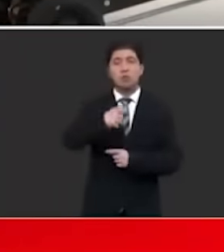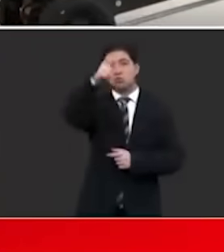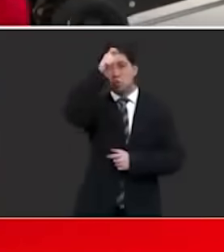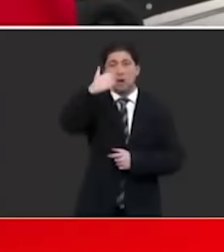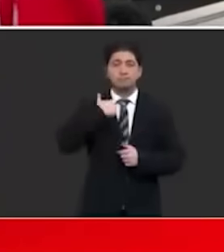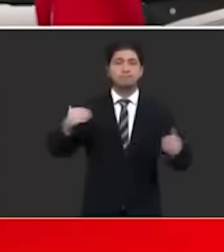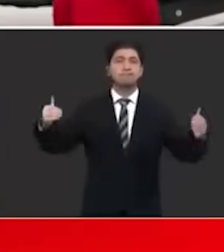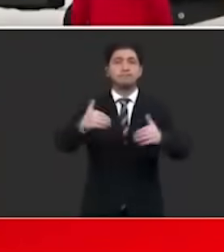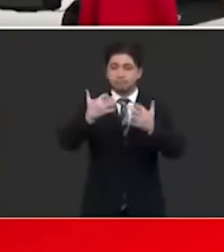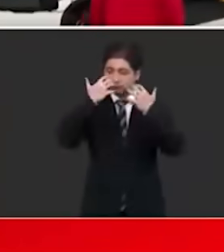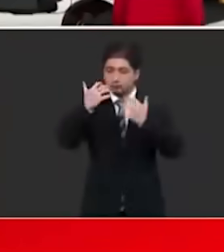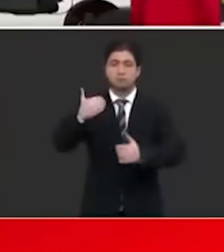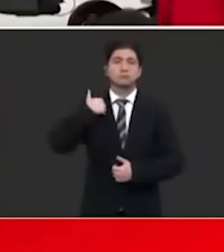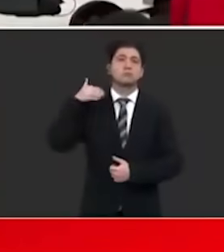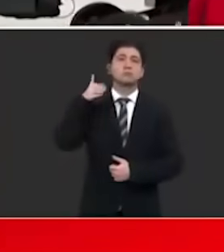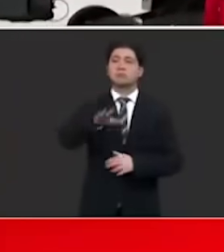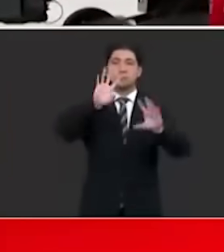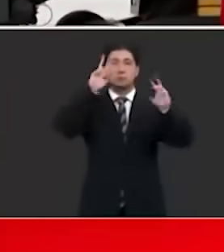şefkat eli ortadadır.